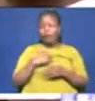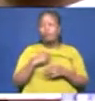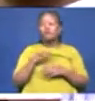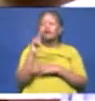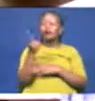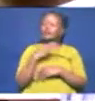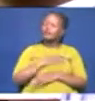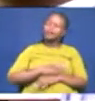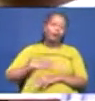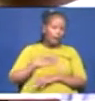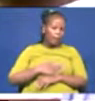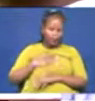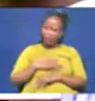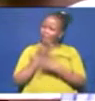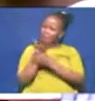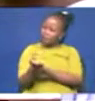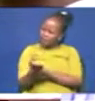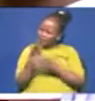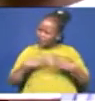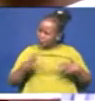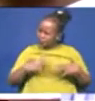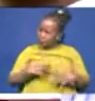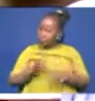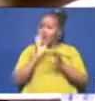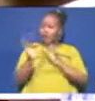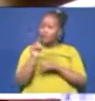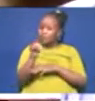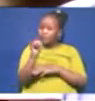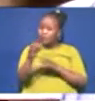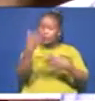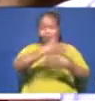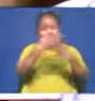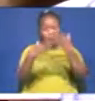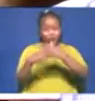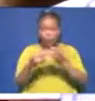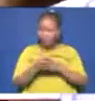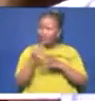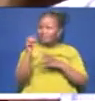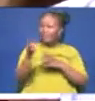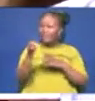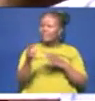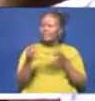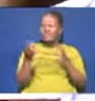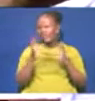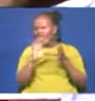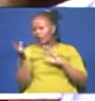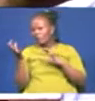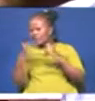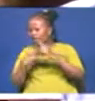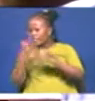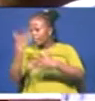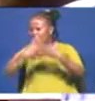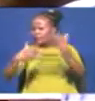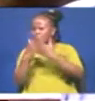waomba tafadhalini, kama unajenga hili, limekuwa ni jengo karibu la 7 ama 8 kwa muda mfupi, labda